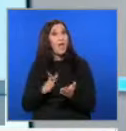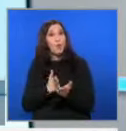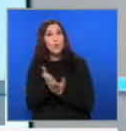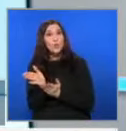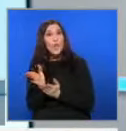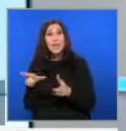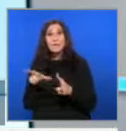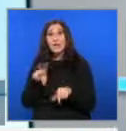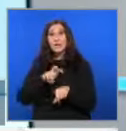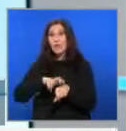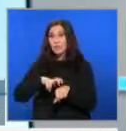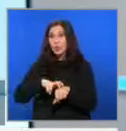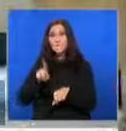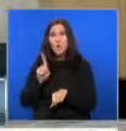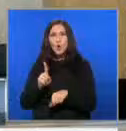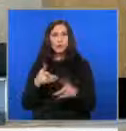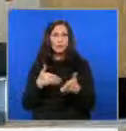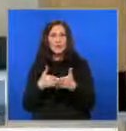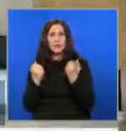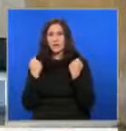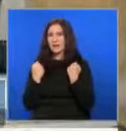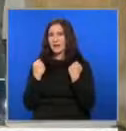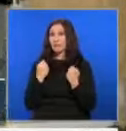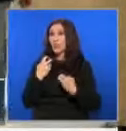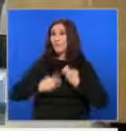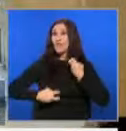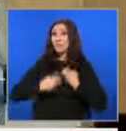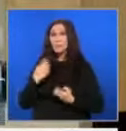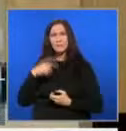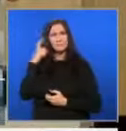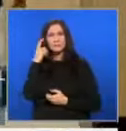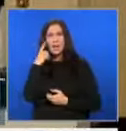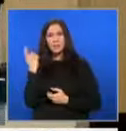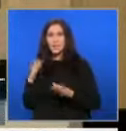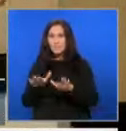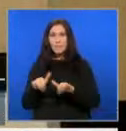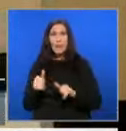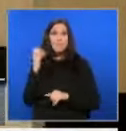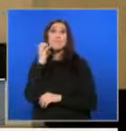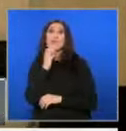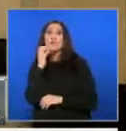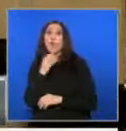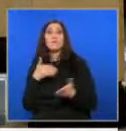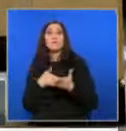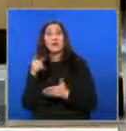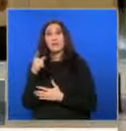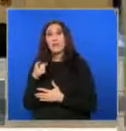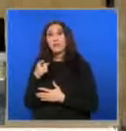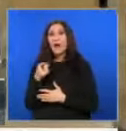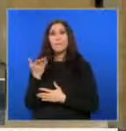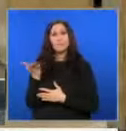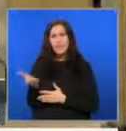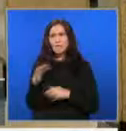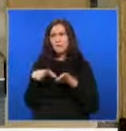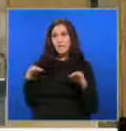на Марин Димитров, който заради здравословни проблеми, знаете, беше приет в Пирогов и заради това